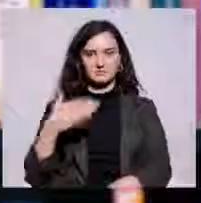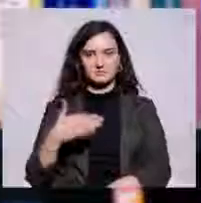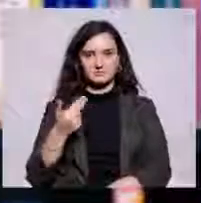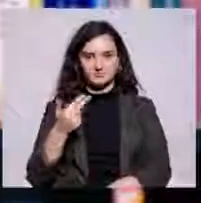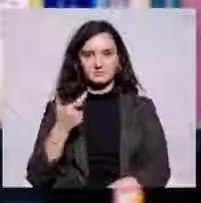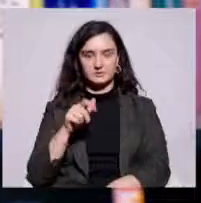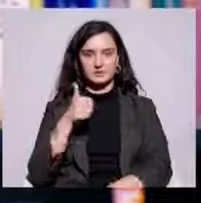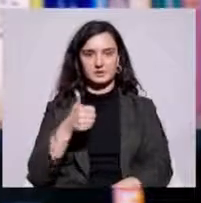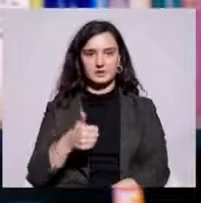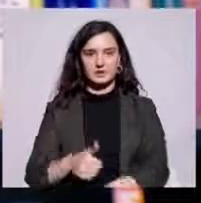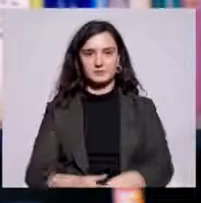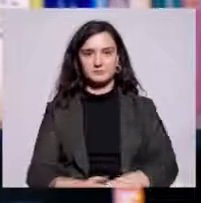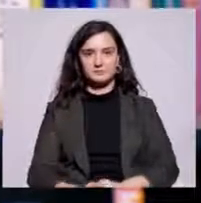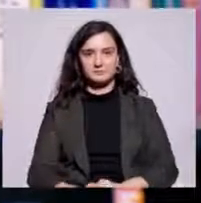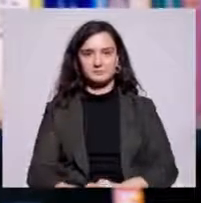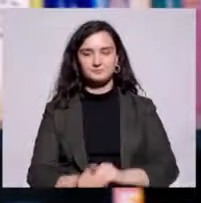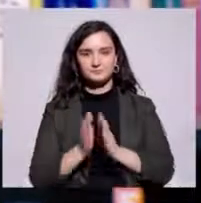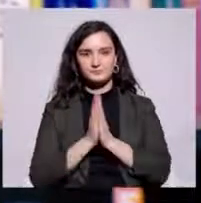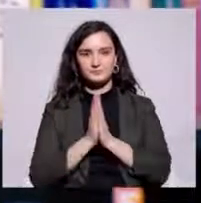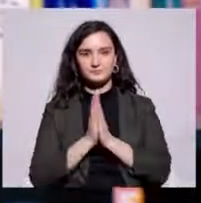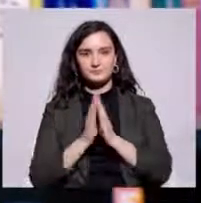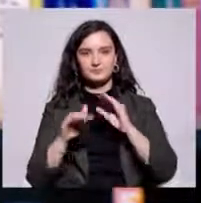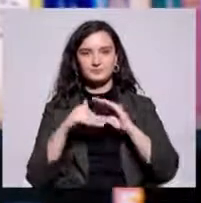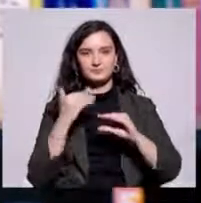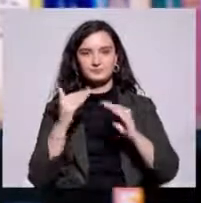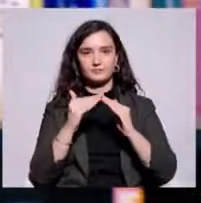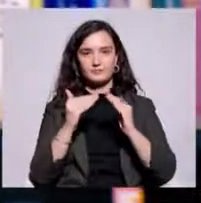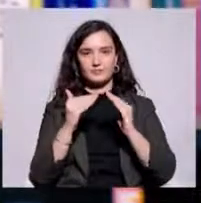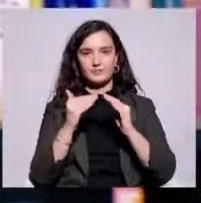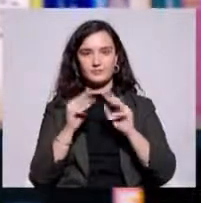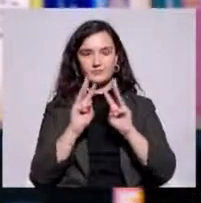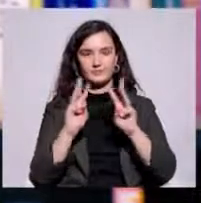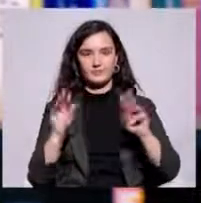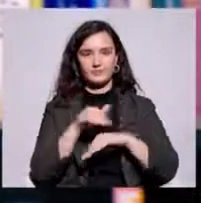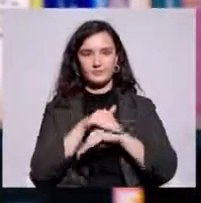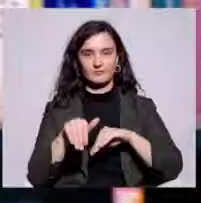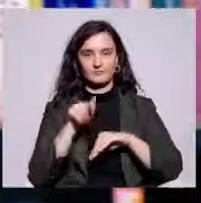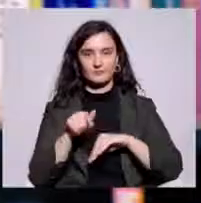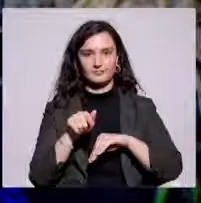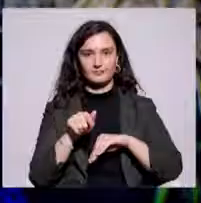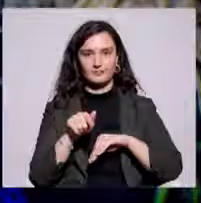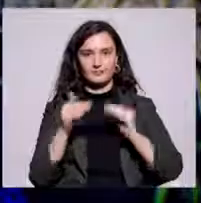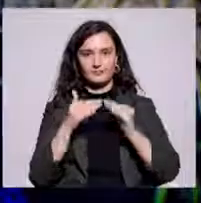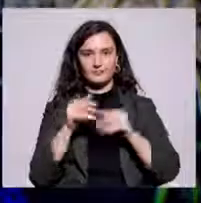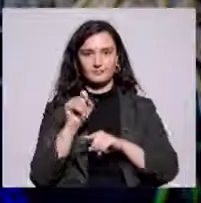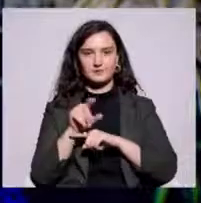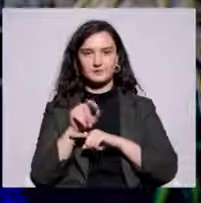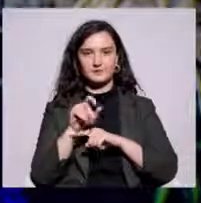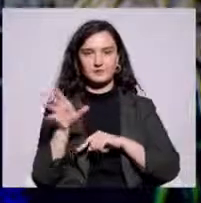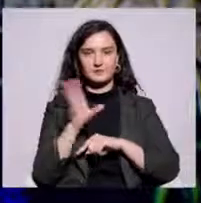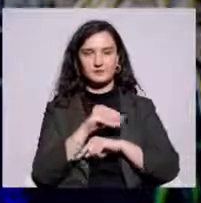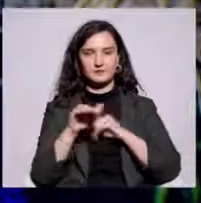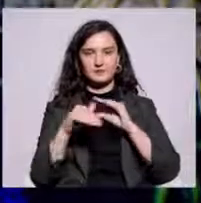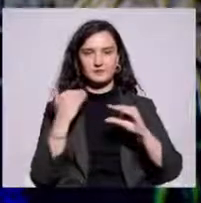Great example, Helen. And please send your homework to the address on the screen. საშინაო